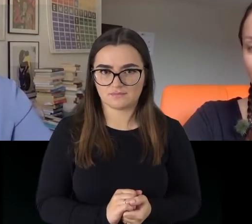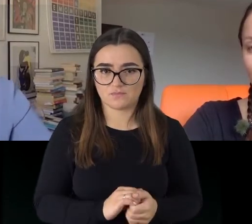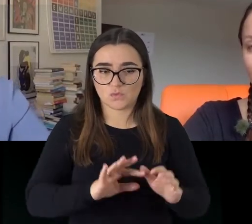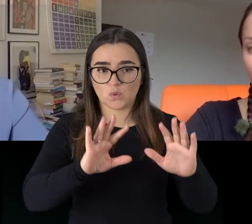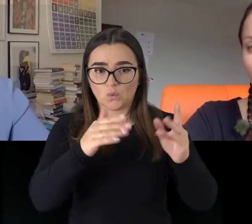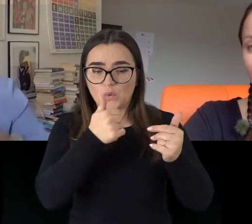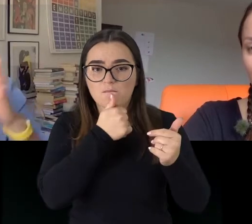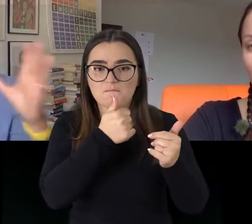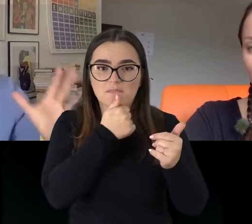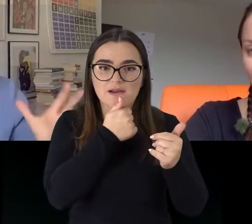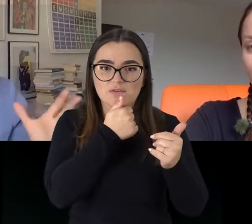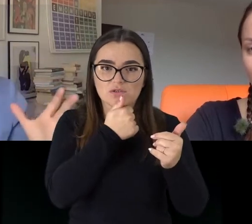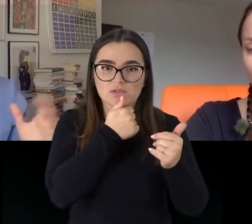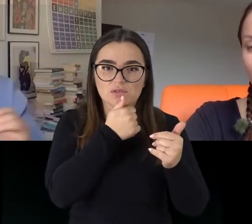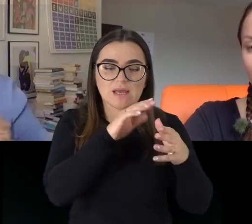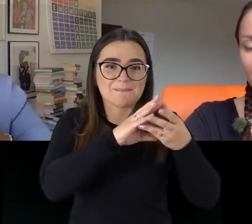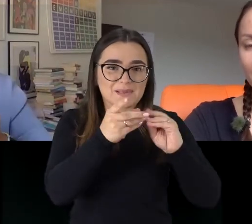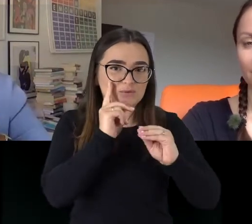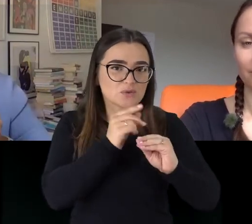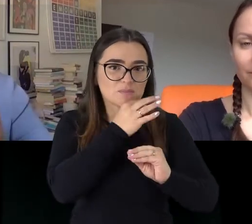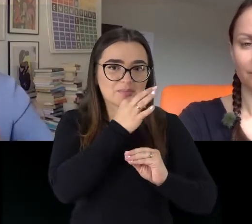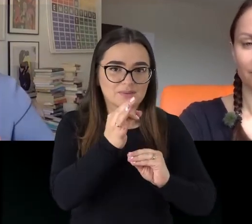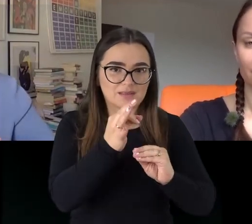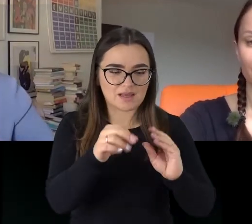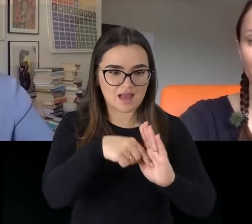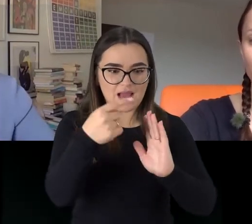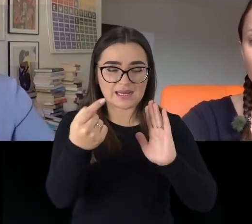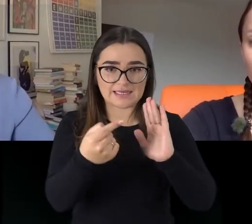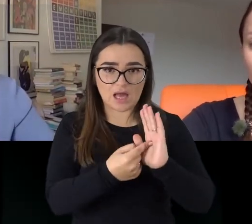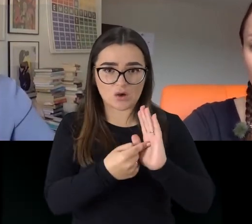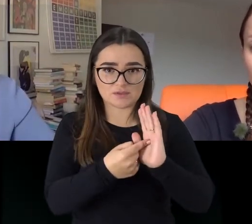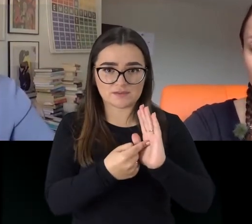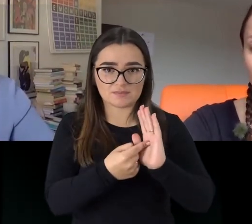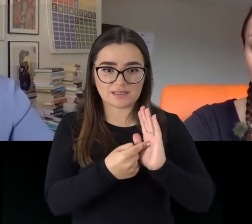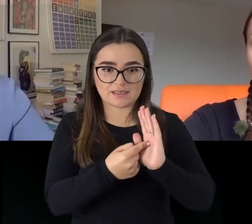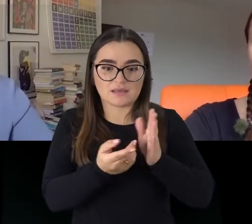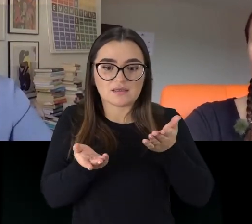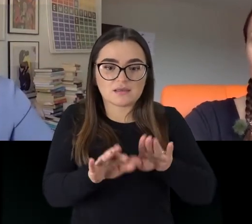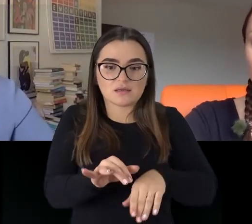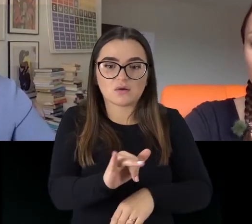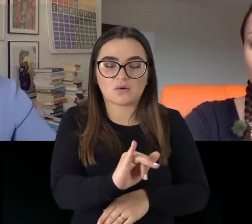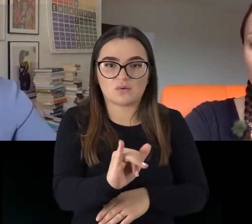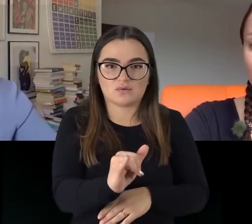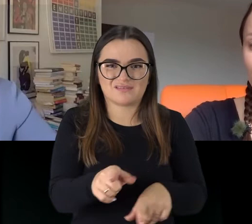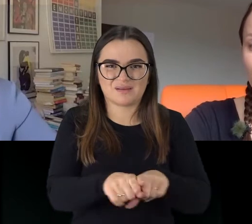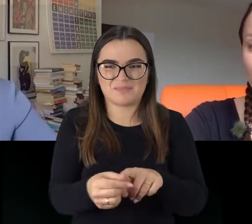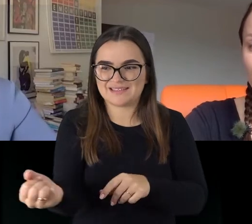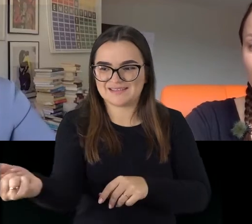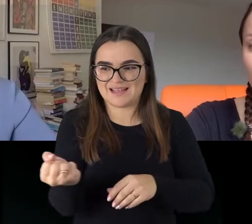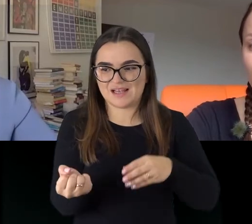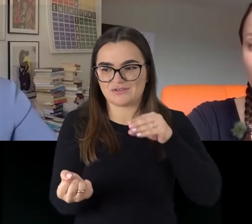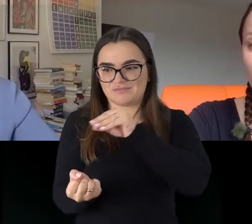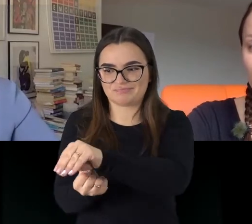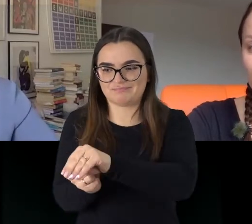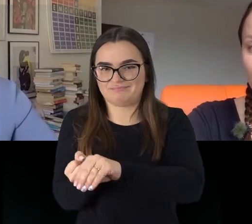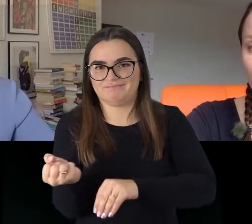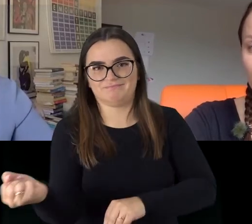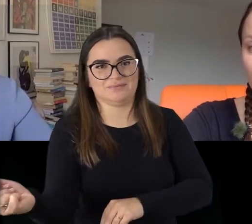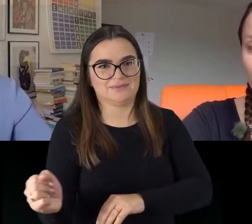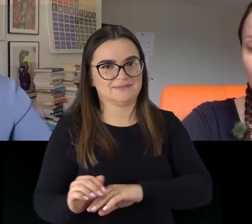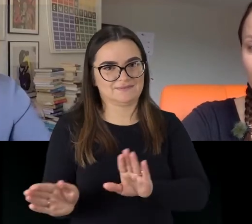jeigu taip jau labiau apibendrintumėm, tai klausimai telpa į tokį stalčių, kuris vadintųsi